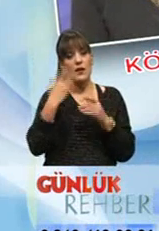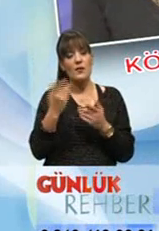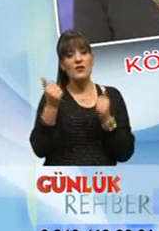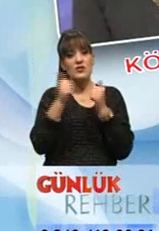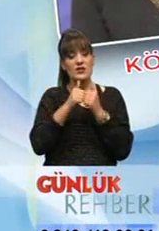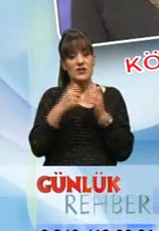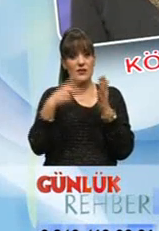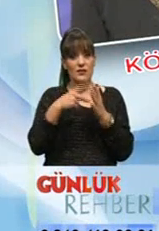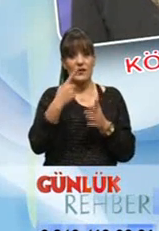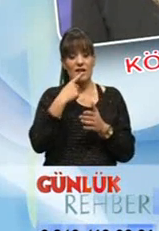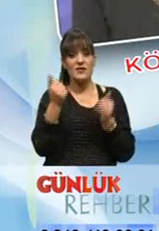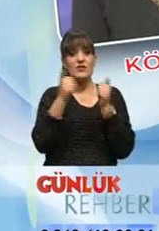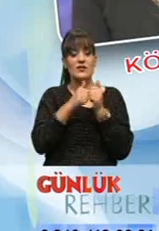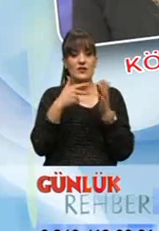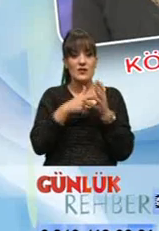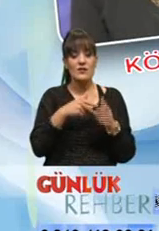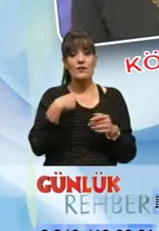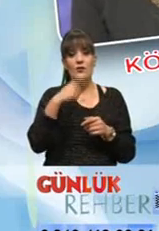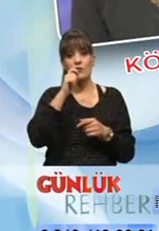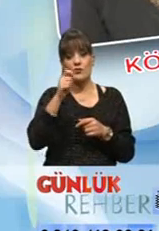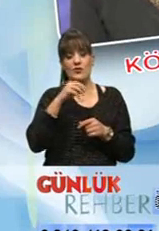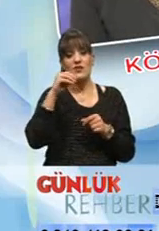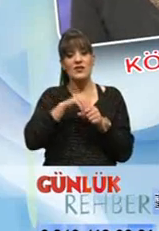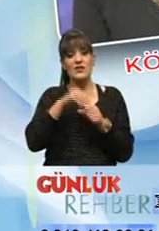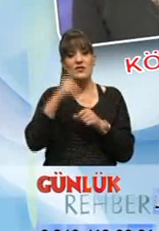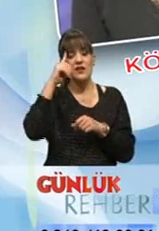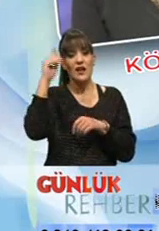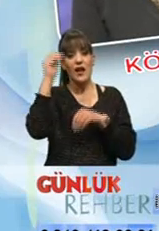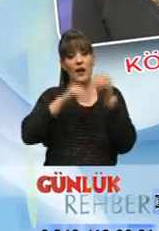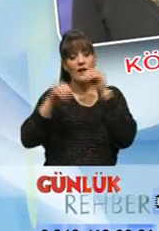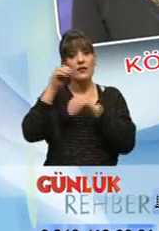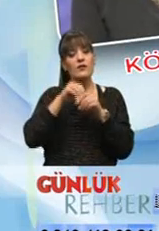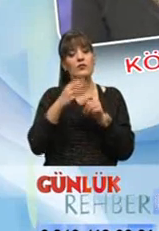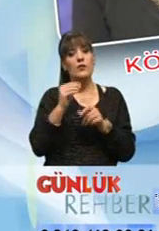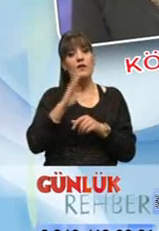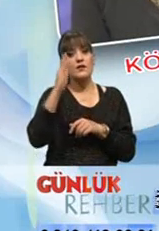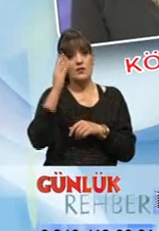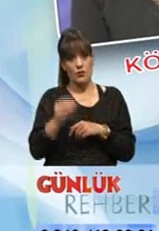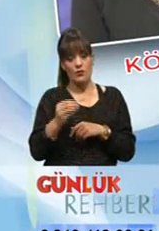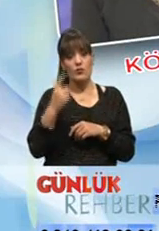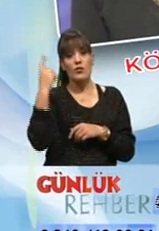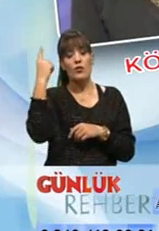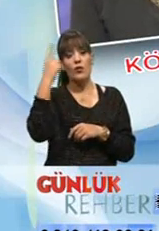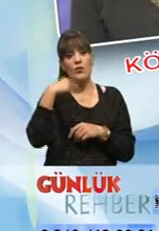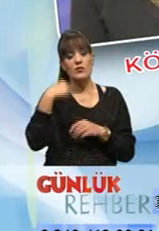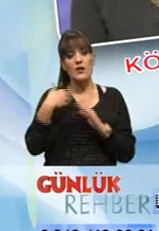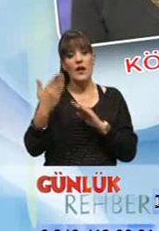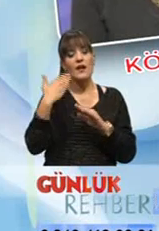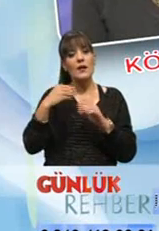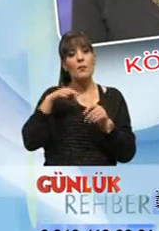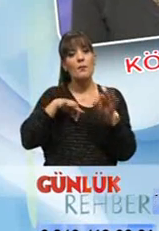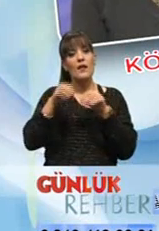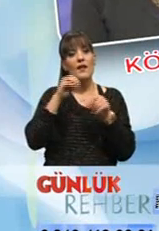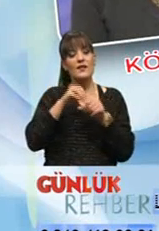dilli, çift sunuculu, içinde yaratıcılık öğesinin çok yoğun olduğu bir program. Hı hı. Haliyle arka